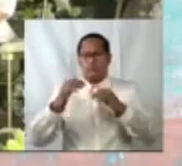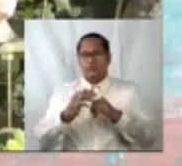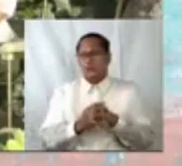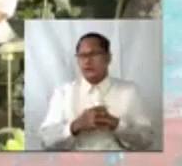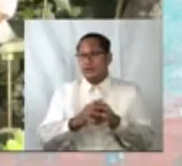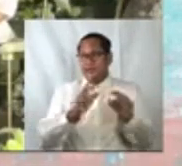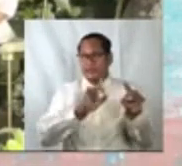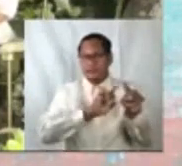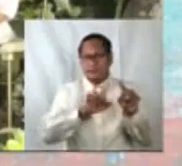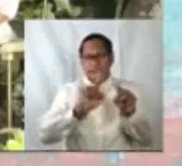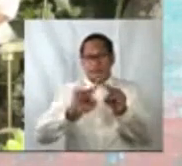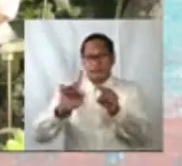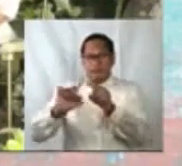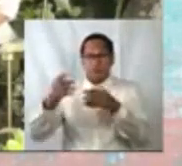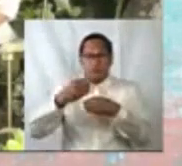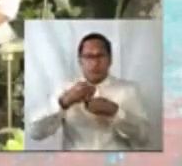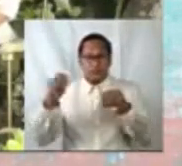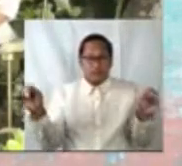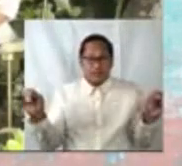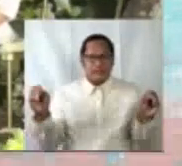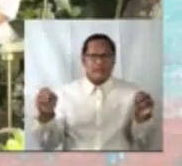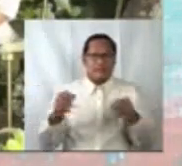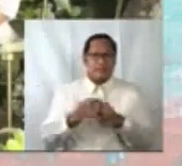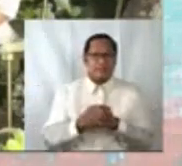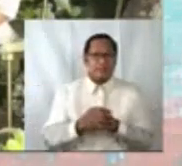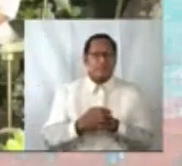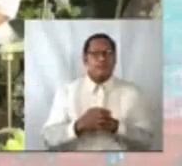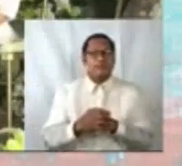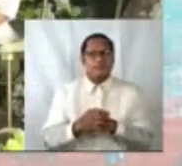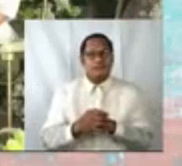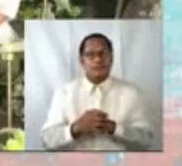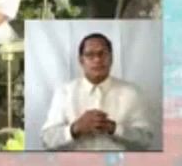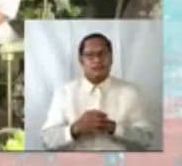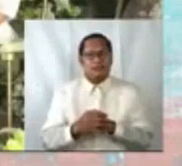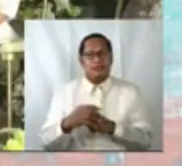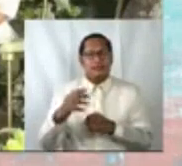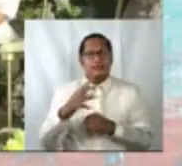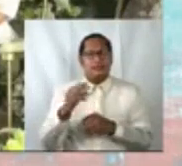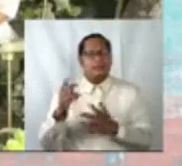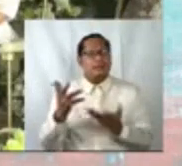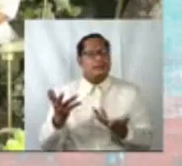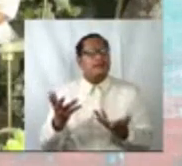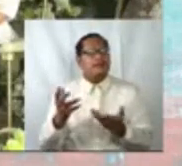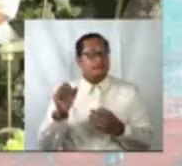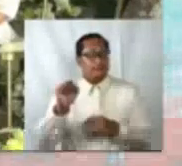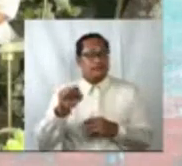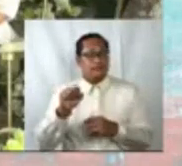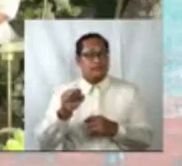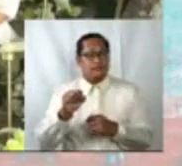mga opisina at ang isa nga po sa